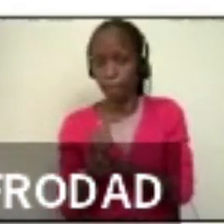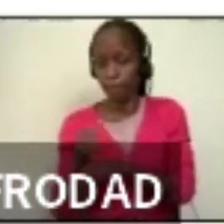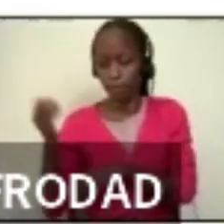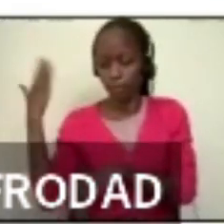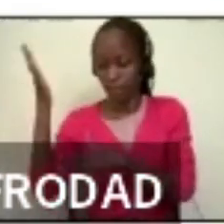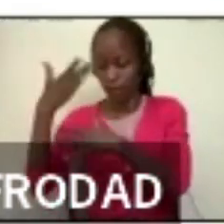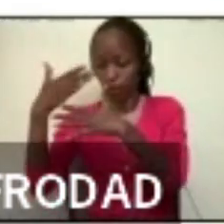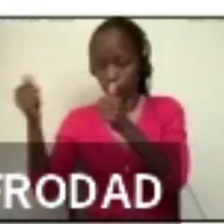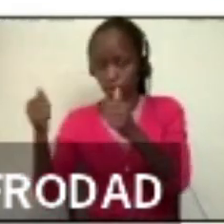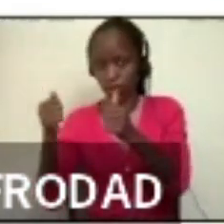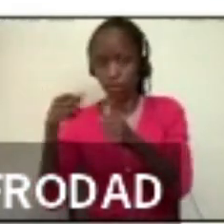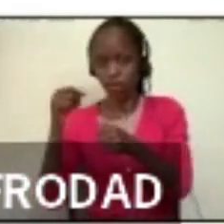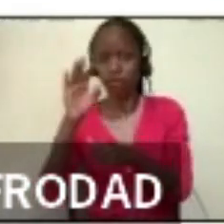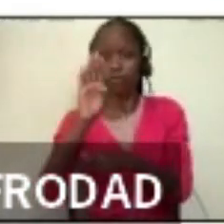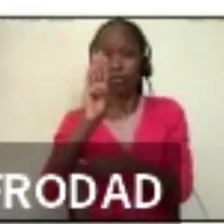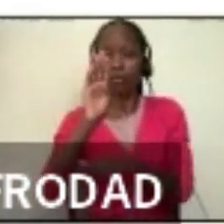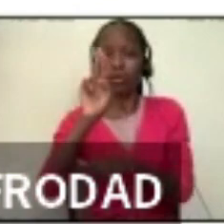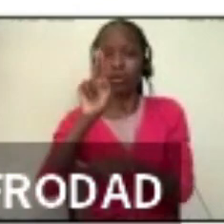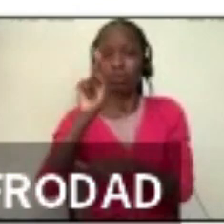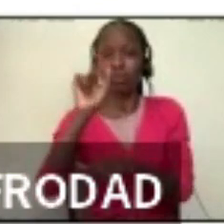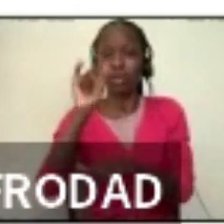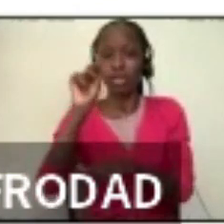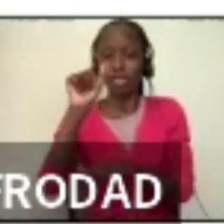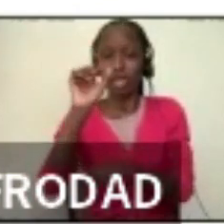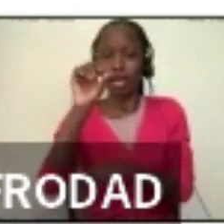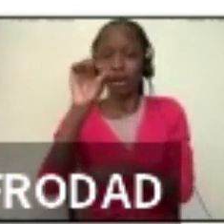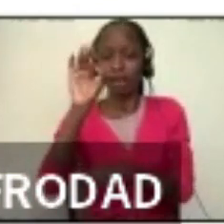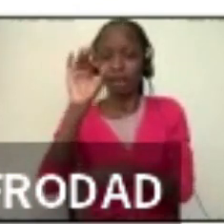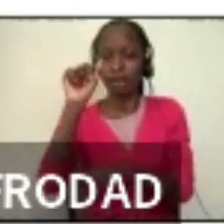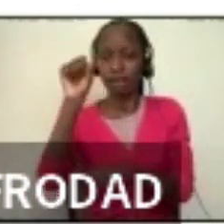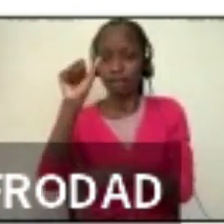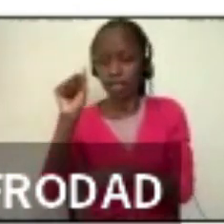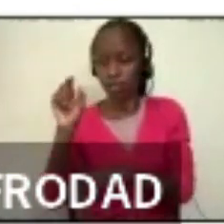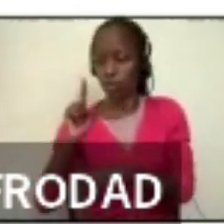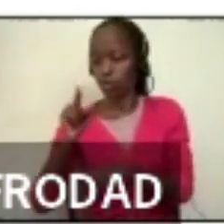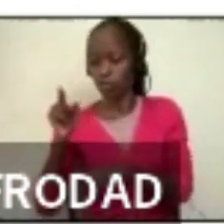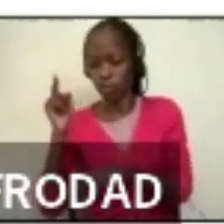Faso. Il a été président pendant plus de 20 ans, je crois, presque 30 ans.